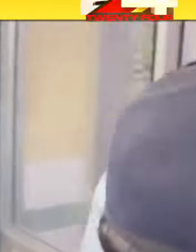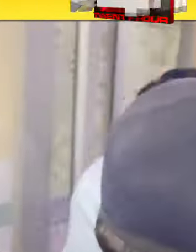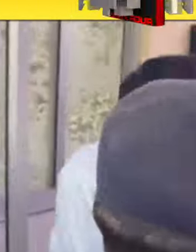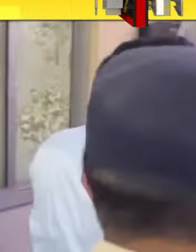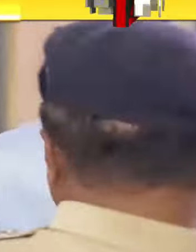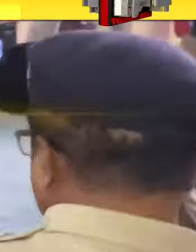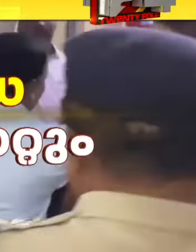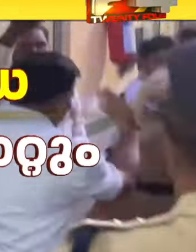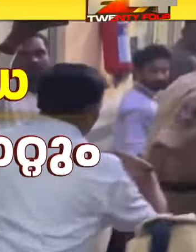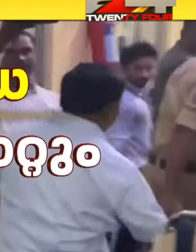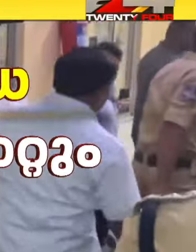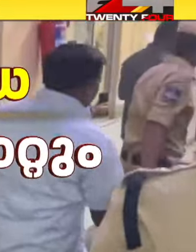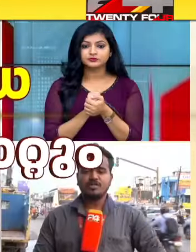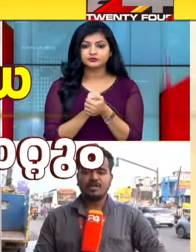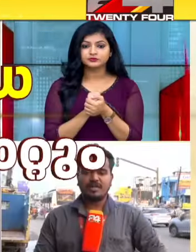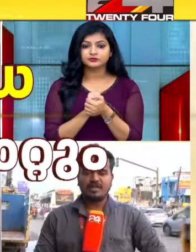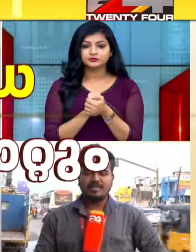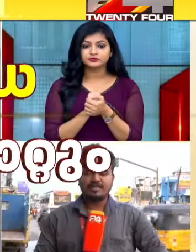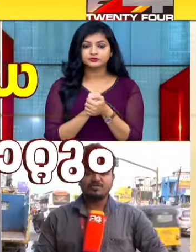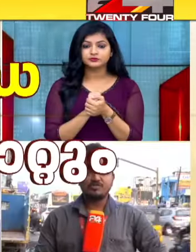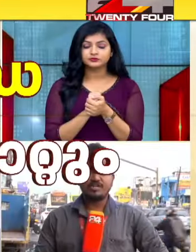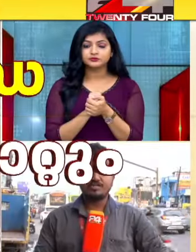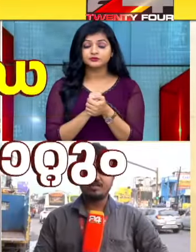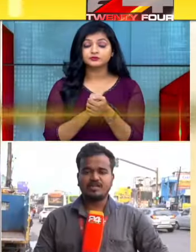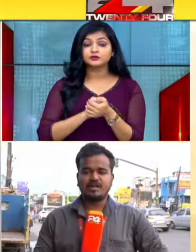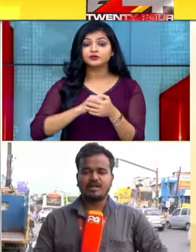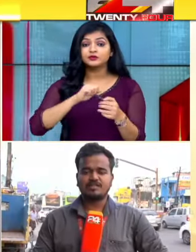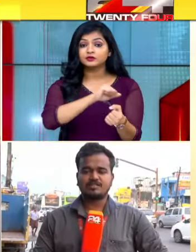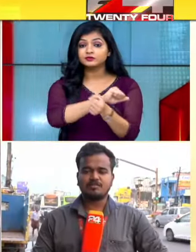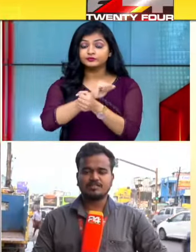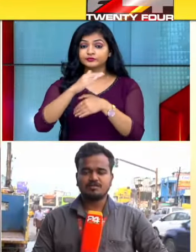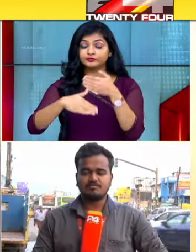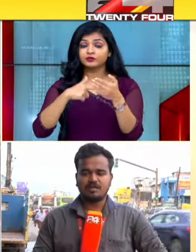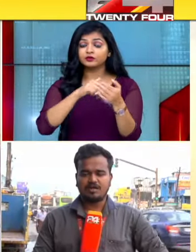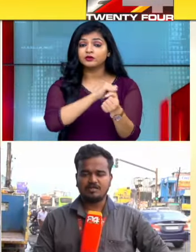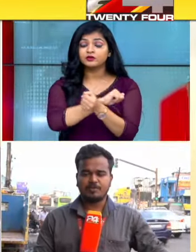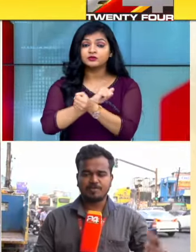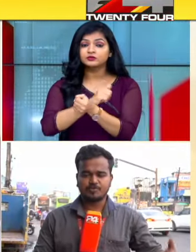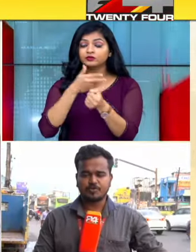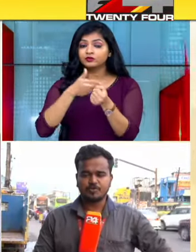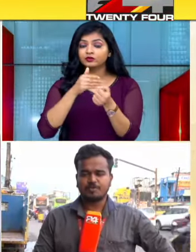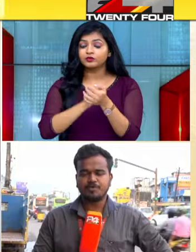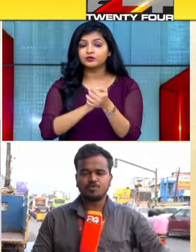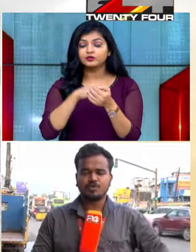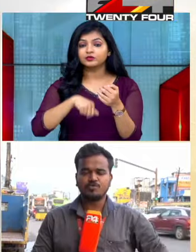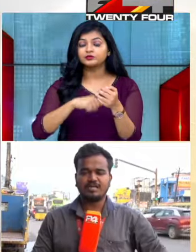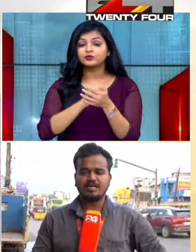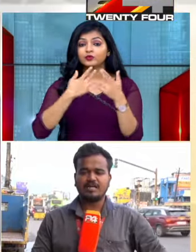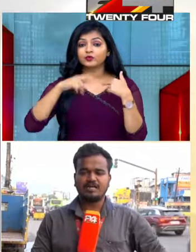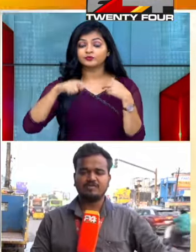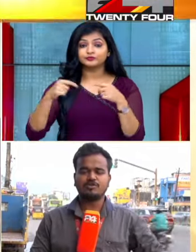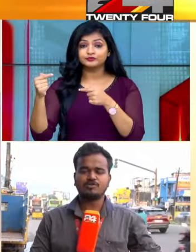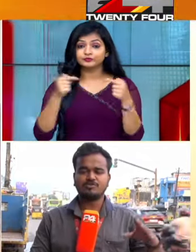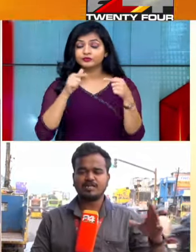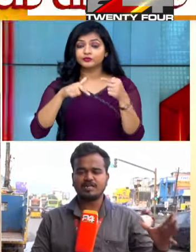പ്രജിൻ, നാടകീയമായ അറസ്റ്റ്, അതിനപ്പുറം അല്ലു അർജുൻ ഈ അറസ്റ്റ് ചെയ്തതിനെ എത്രമാത്രം ഈ പബ്ലിക് പ്രോസിക്യൂട്ടർ പിന്തുണയ്ക്കുന്നു,